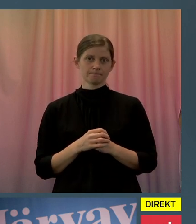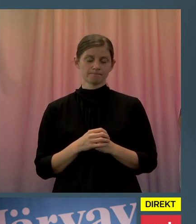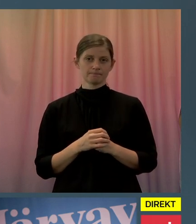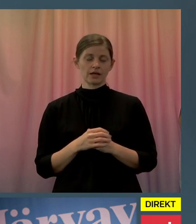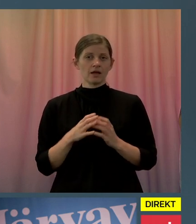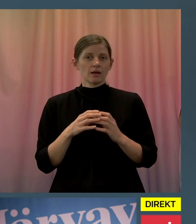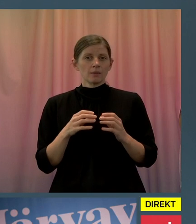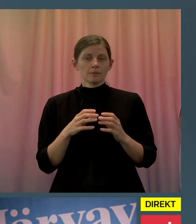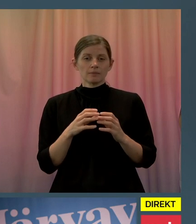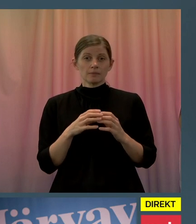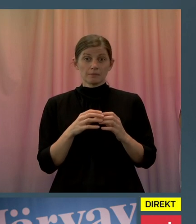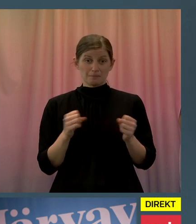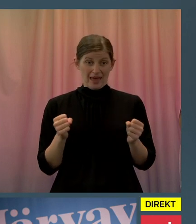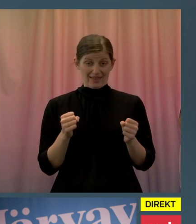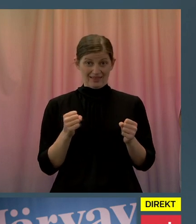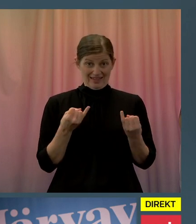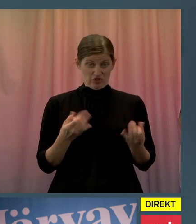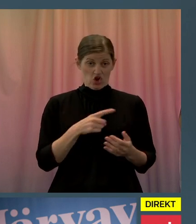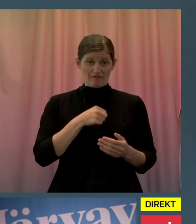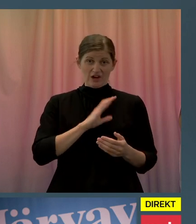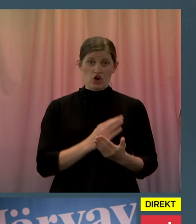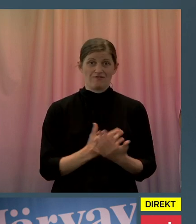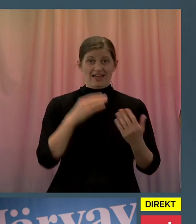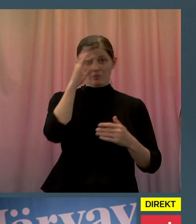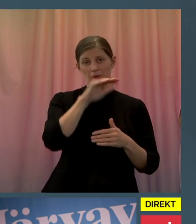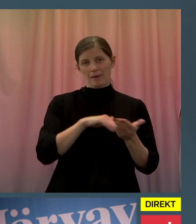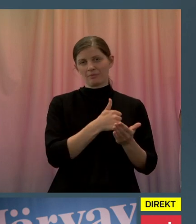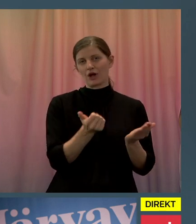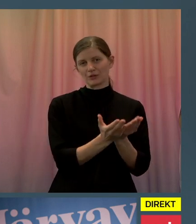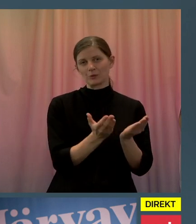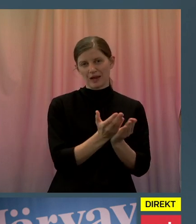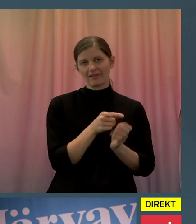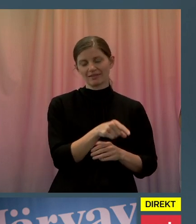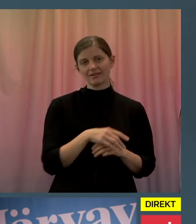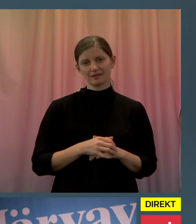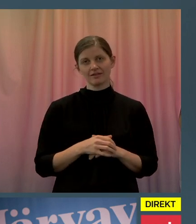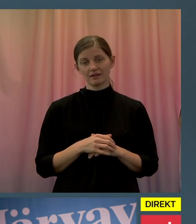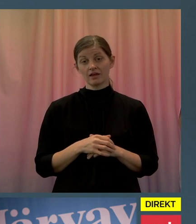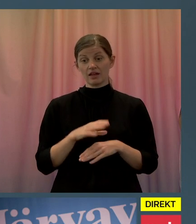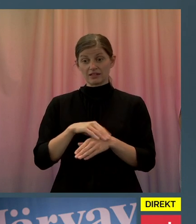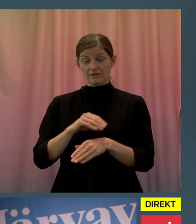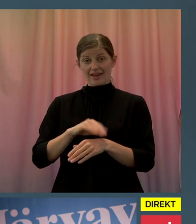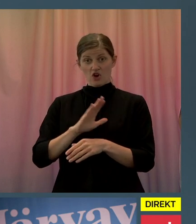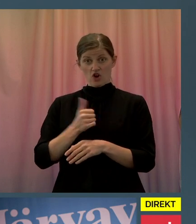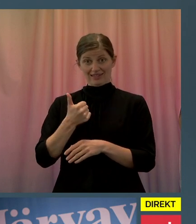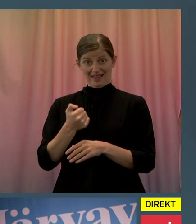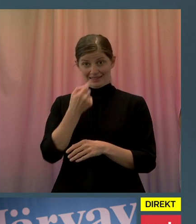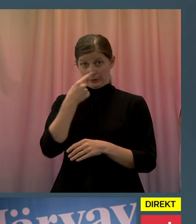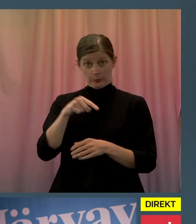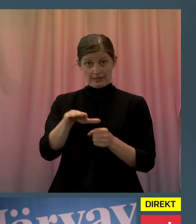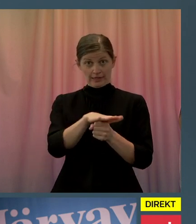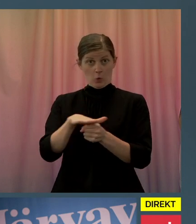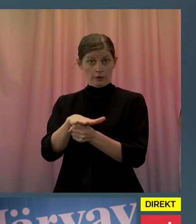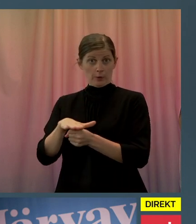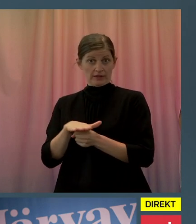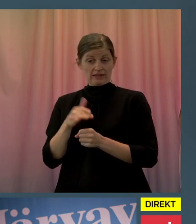Men att klassresan inte längre börjar i klassrummet, det är inte vårt enda problem. Sverige har 60 utsatta områden där